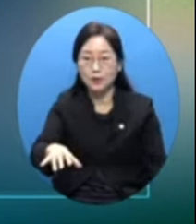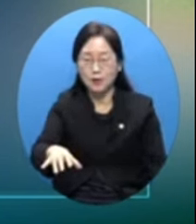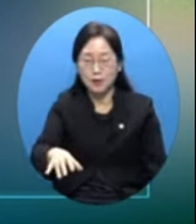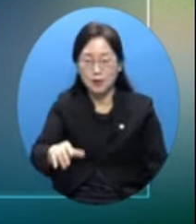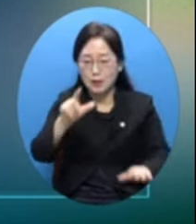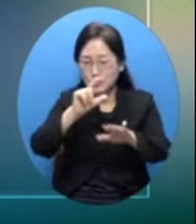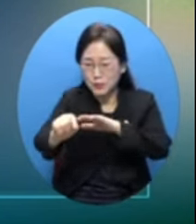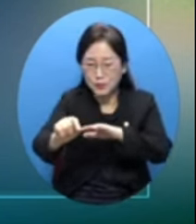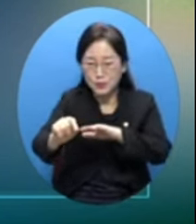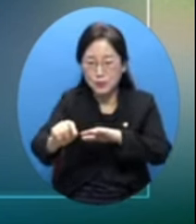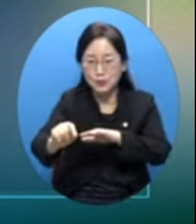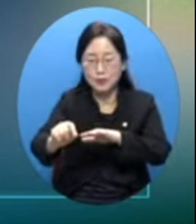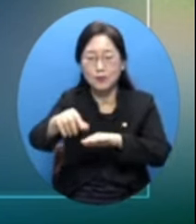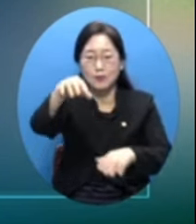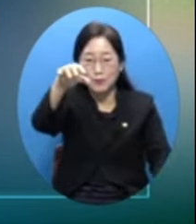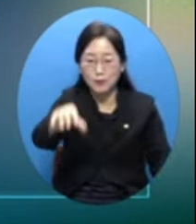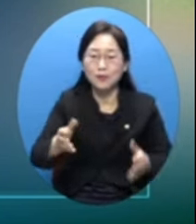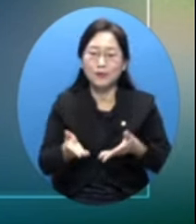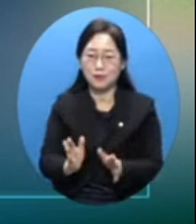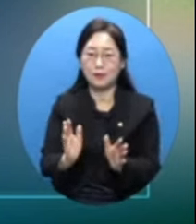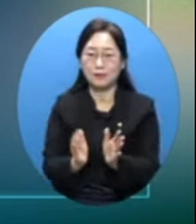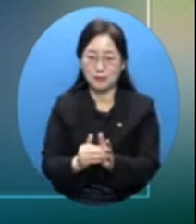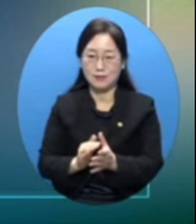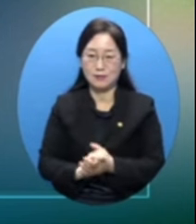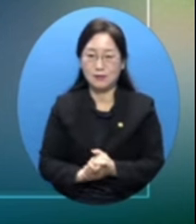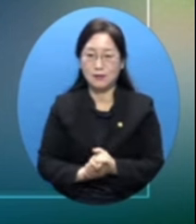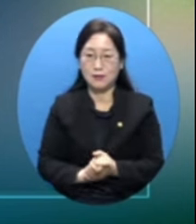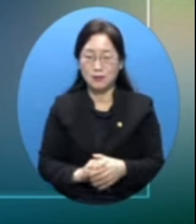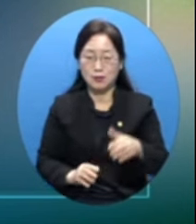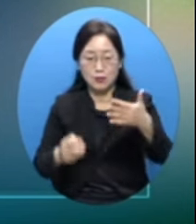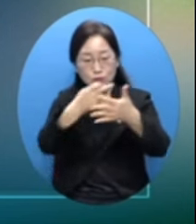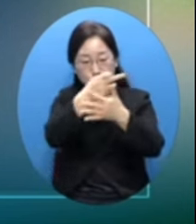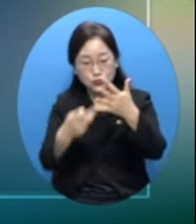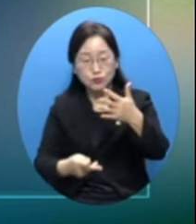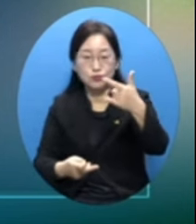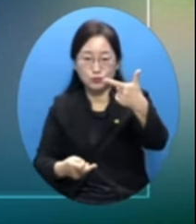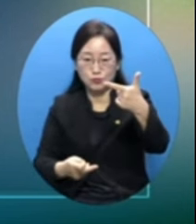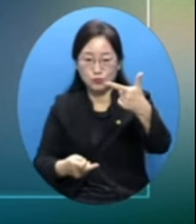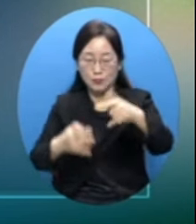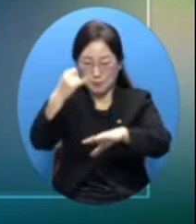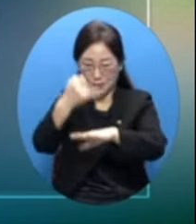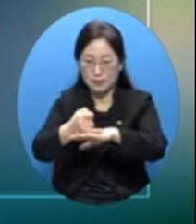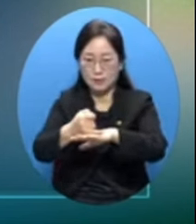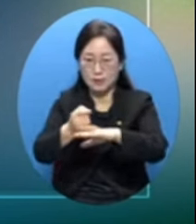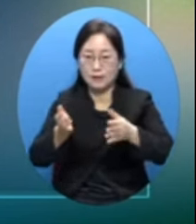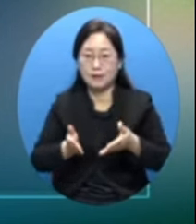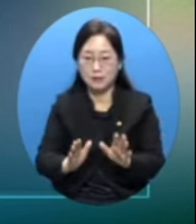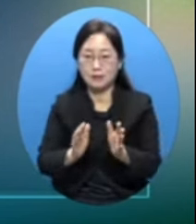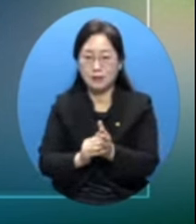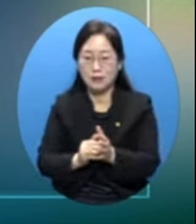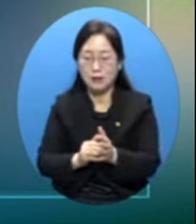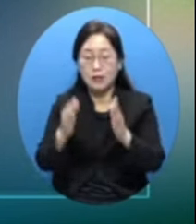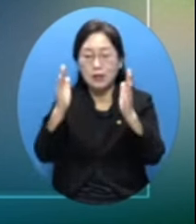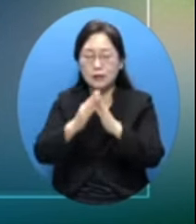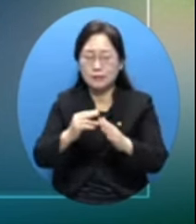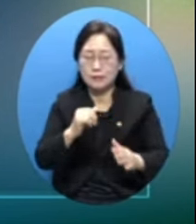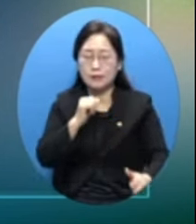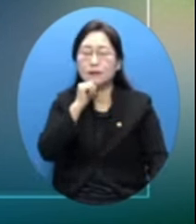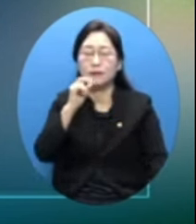하는 한 농촌 시골 마을에서 태어납니다. 6남매 중 막내로 태어났는데 너무나 집이